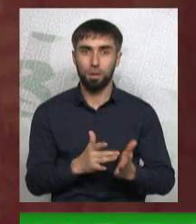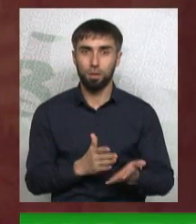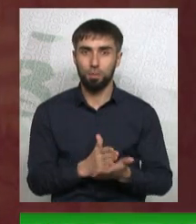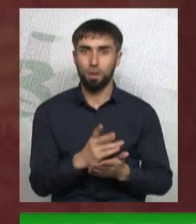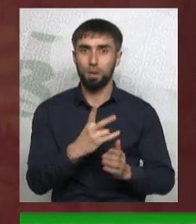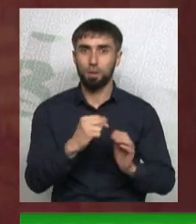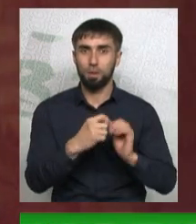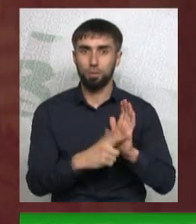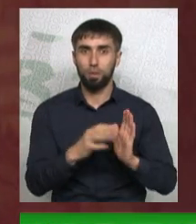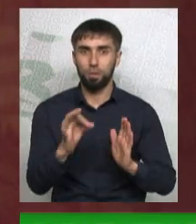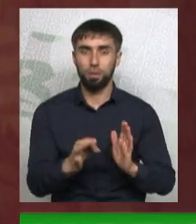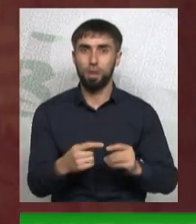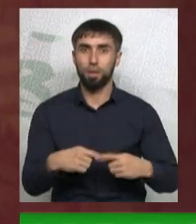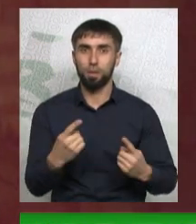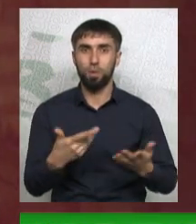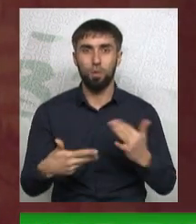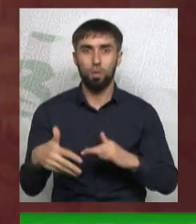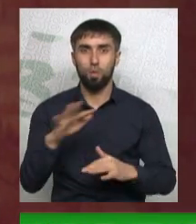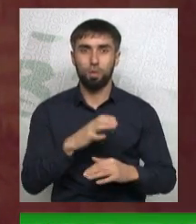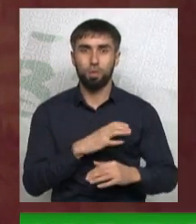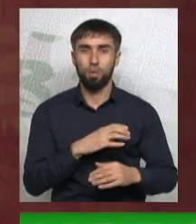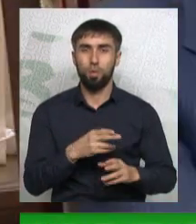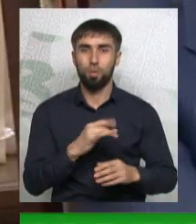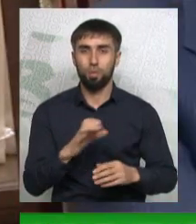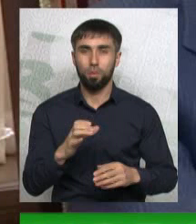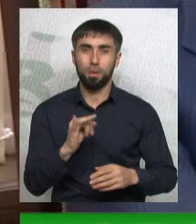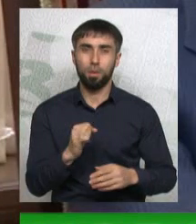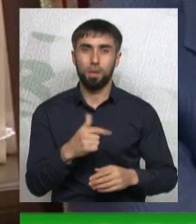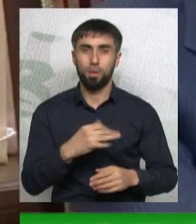на 17%, развитие горно-обогатительных